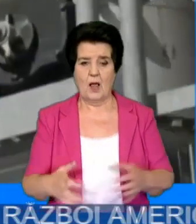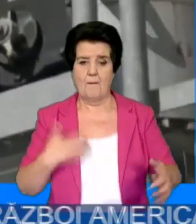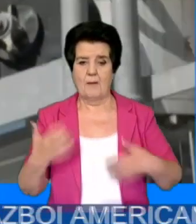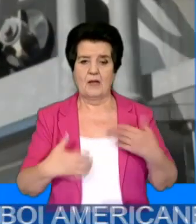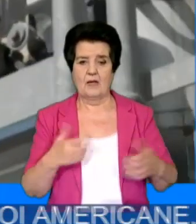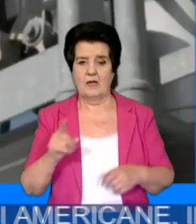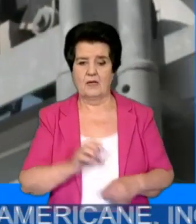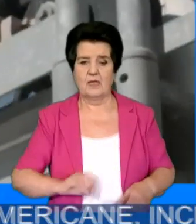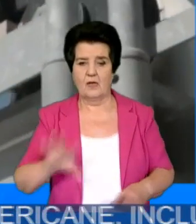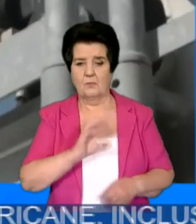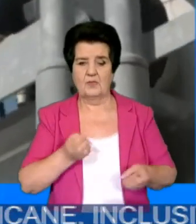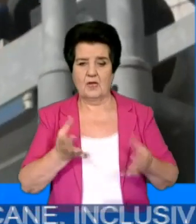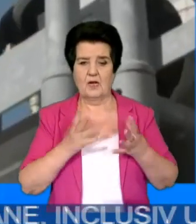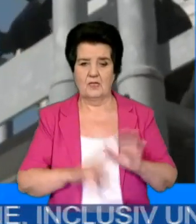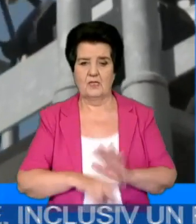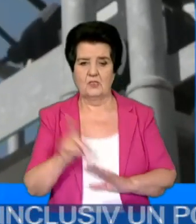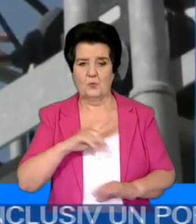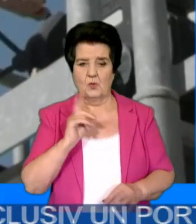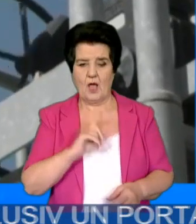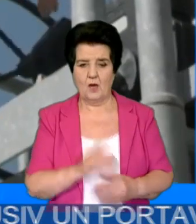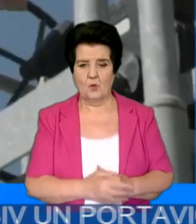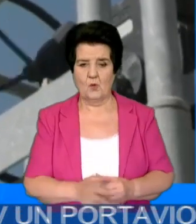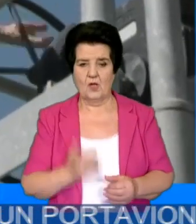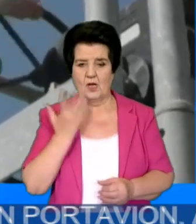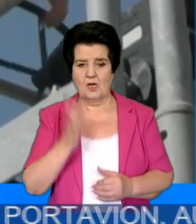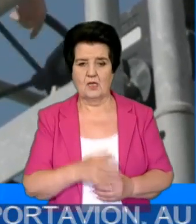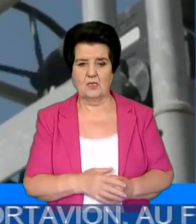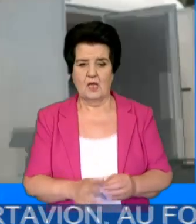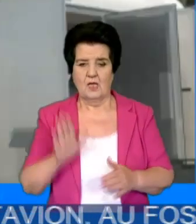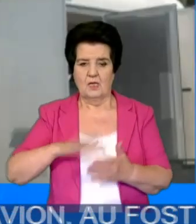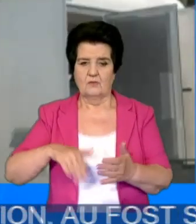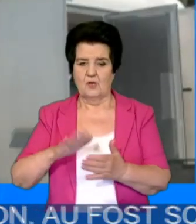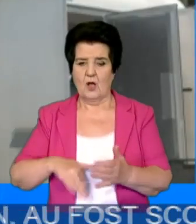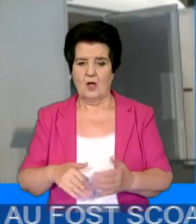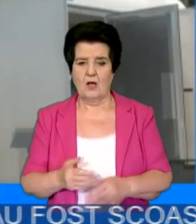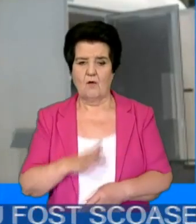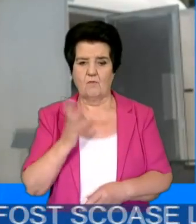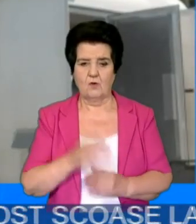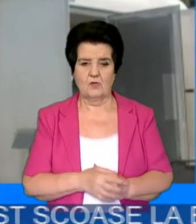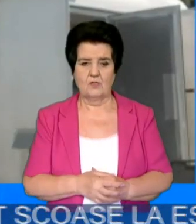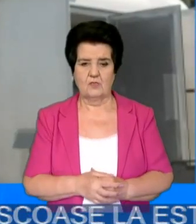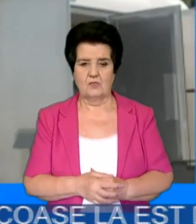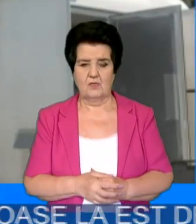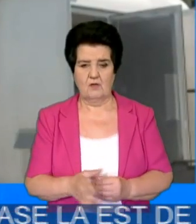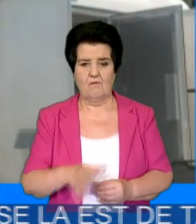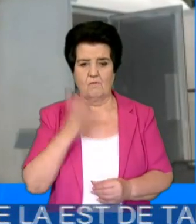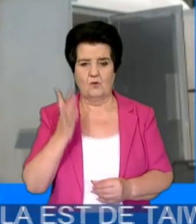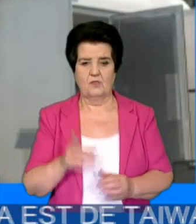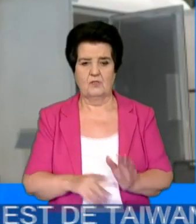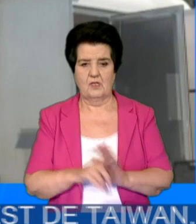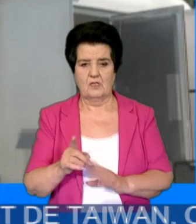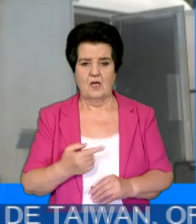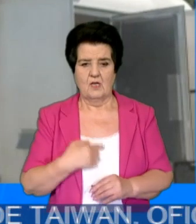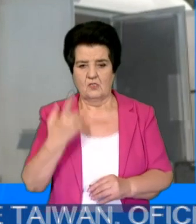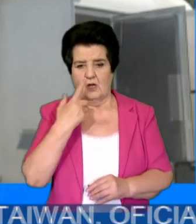Deci, era clar de la bun început, de la începutul anului, când s-au impus sancțiuni contra sancțiuni, prognoza mea din start a fost că, și